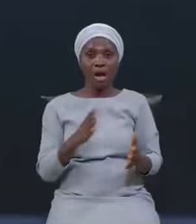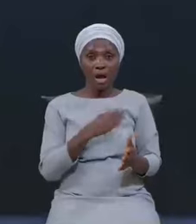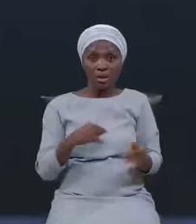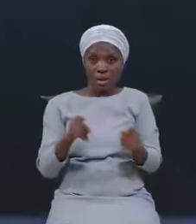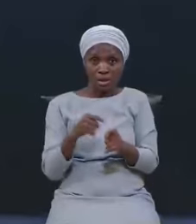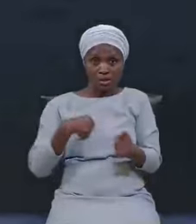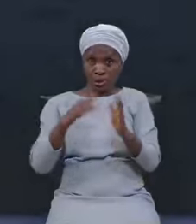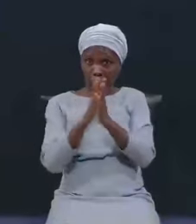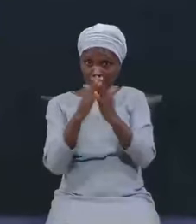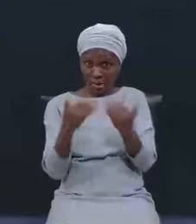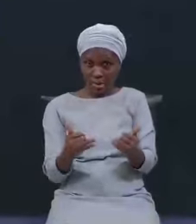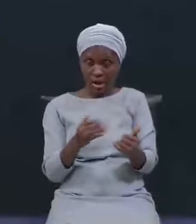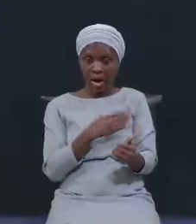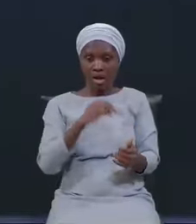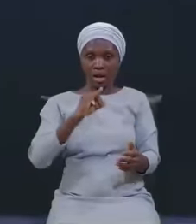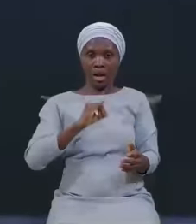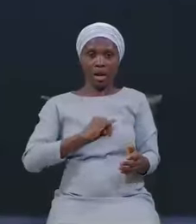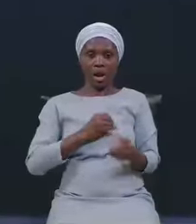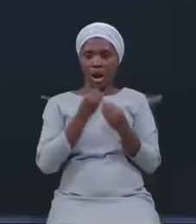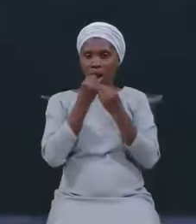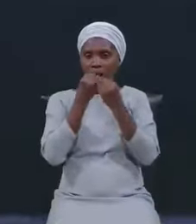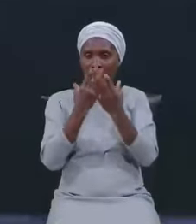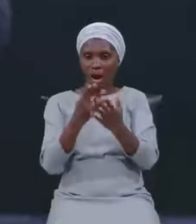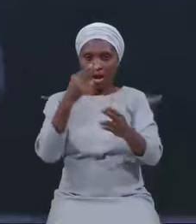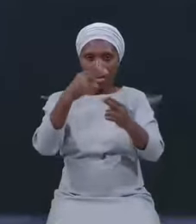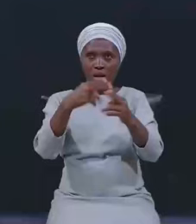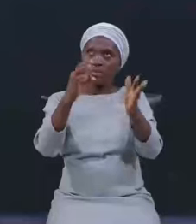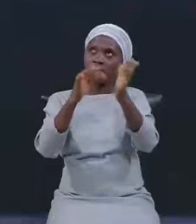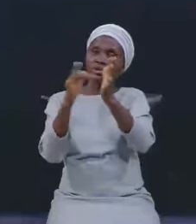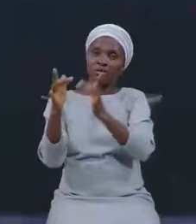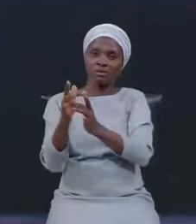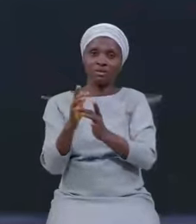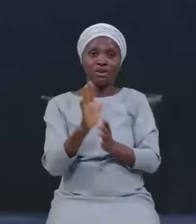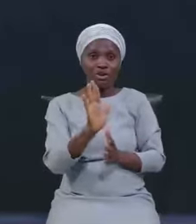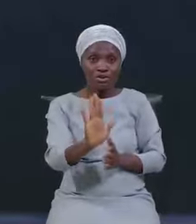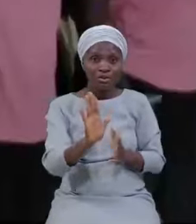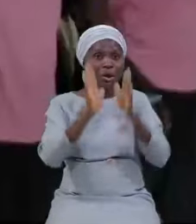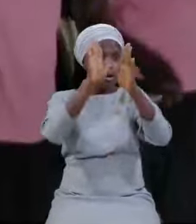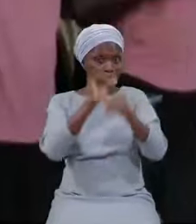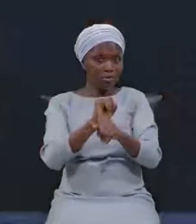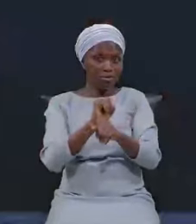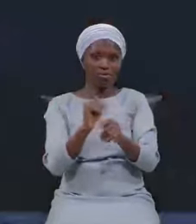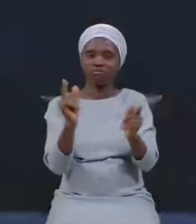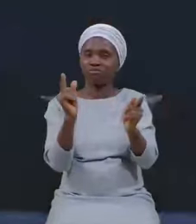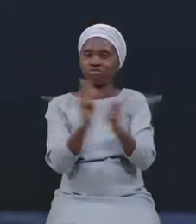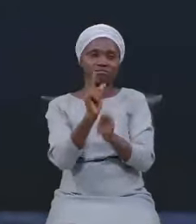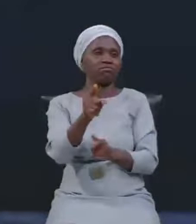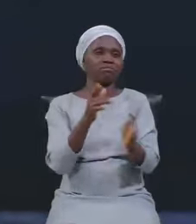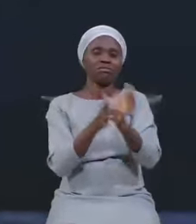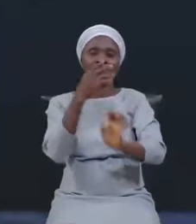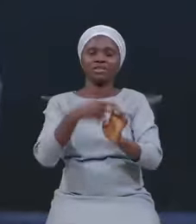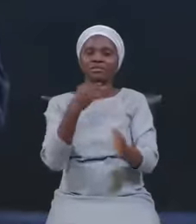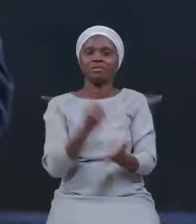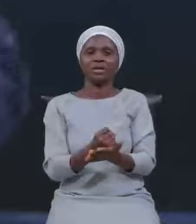de Jésus. Ton miracle te rencontrera là-bas. Mon miracle